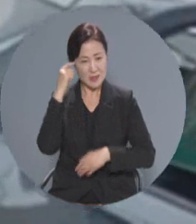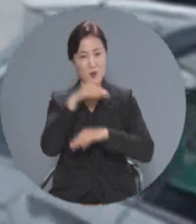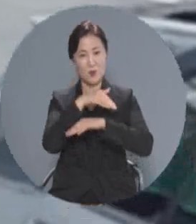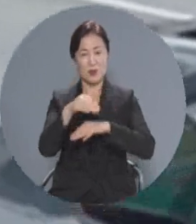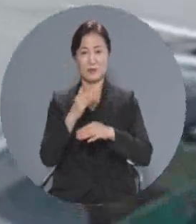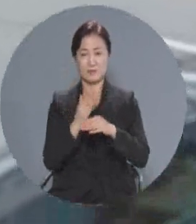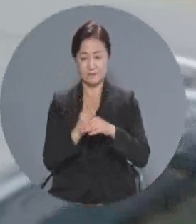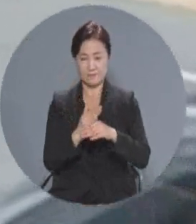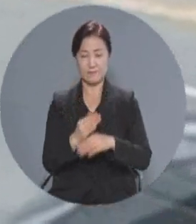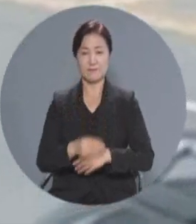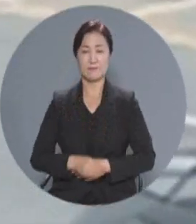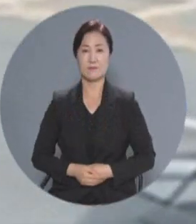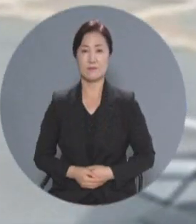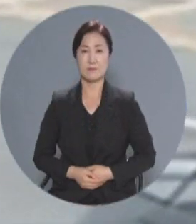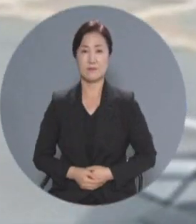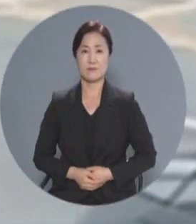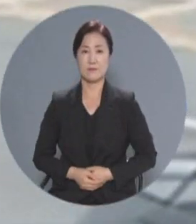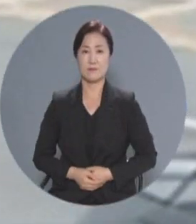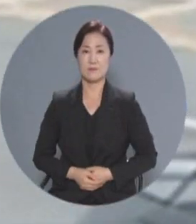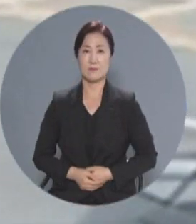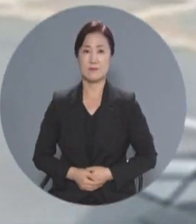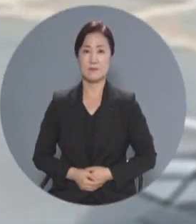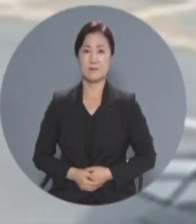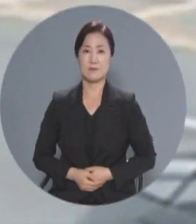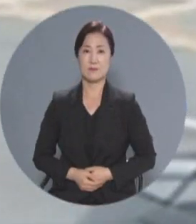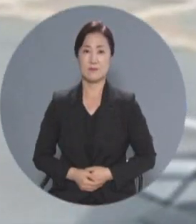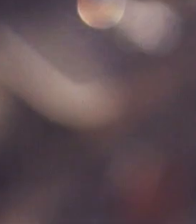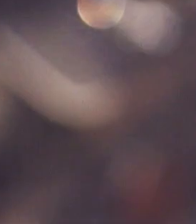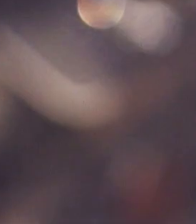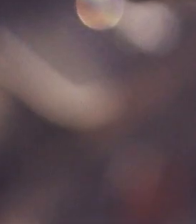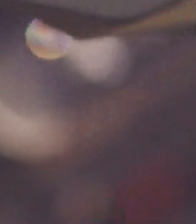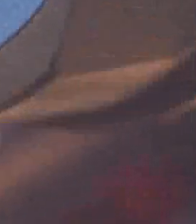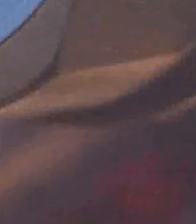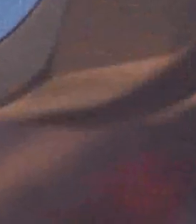밝혔습니다. MBC 뉴스 조희원입니다.